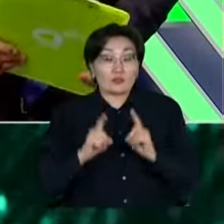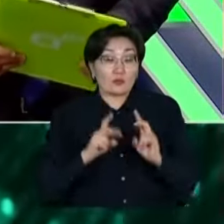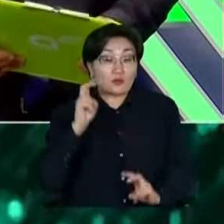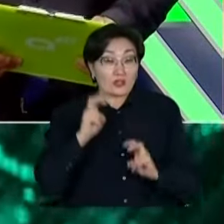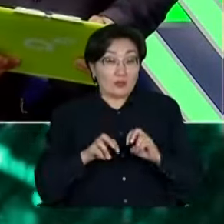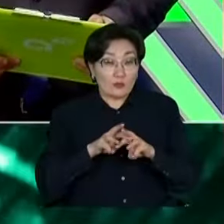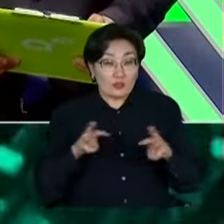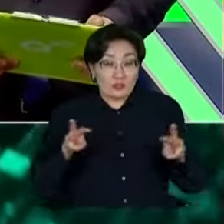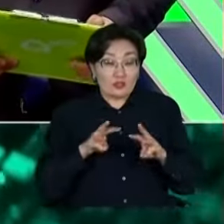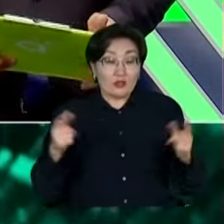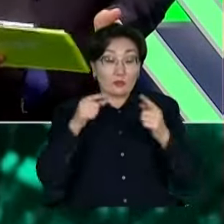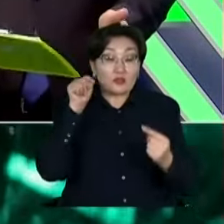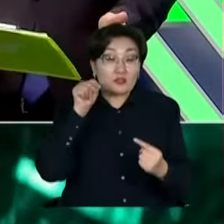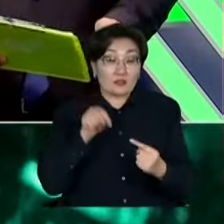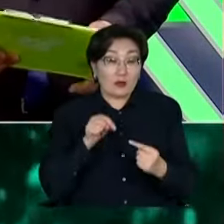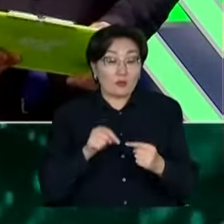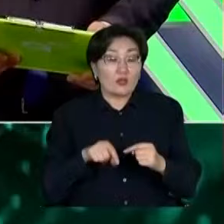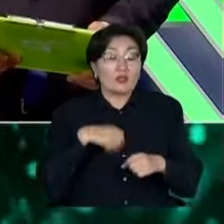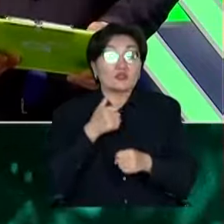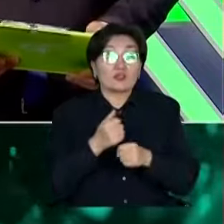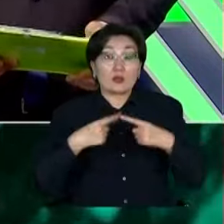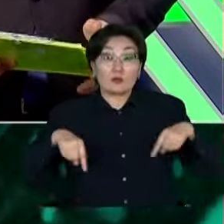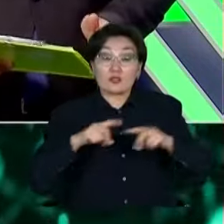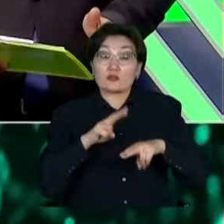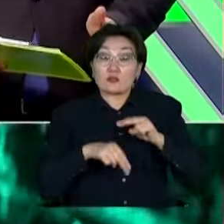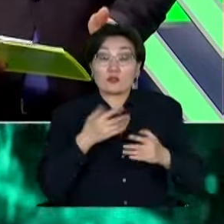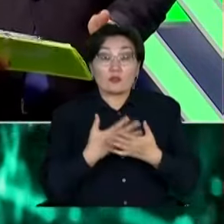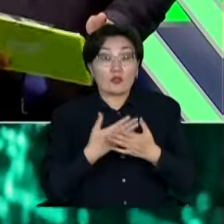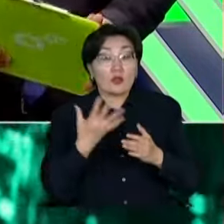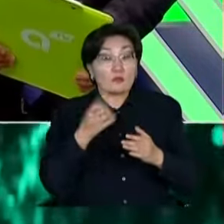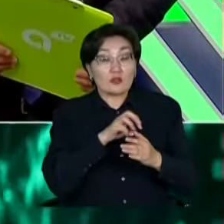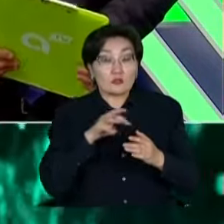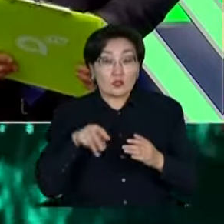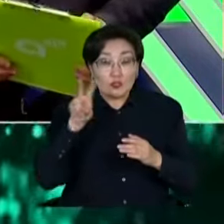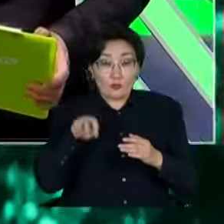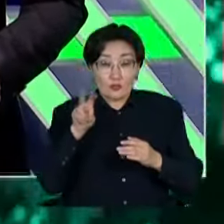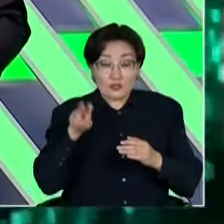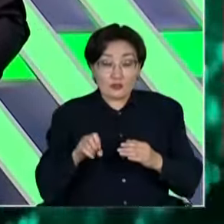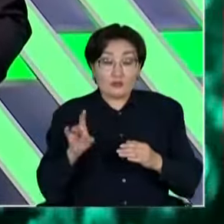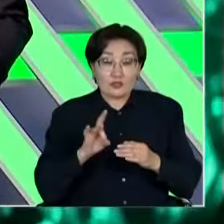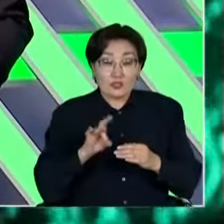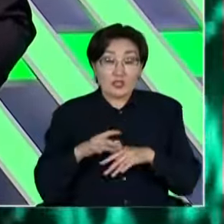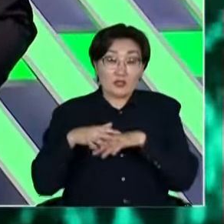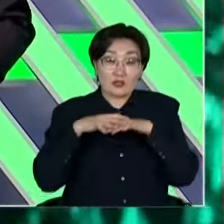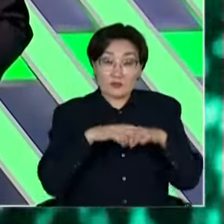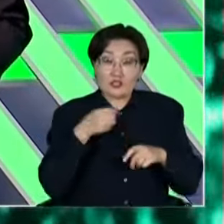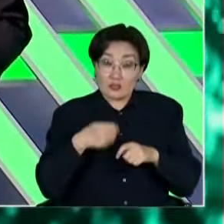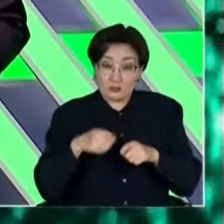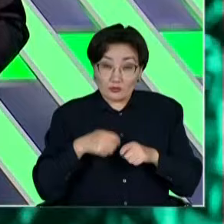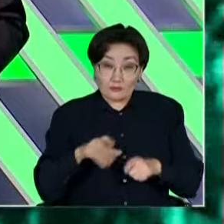өнеркәсібі министрлігінің дерегінше, базалық станция құрылысына шамамен 500 миллион ақш доллары көлемінде инвестиция